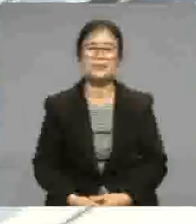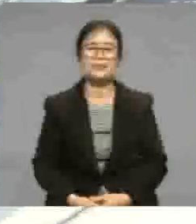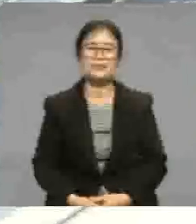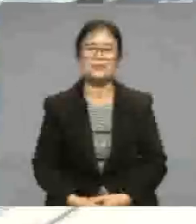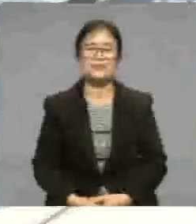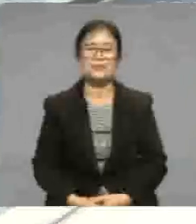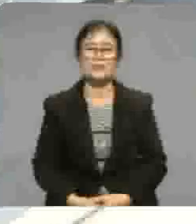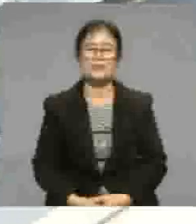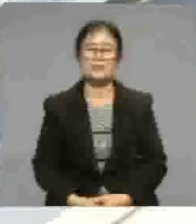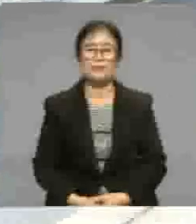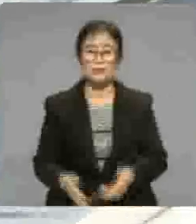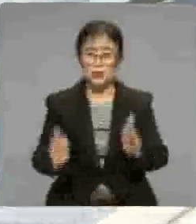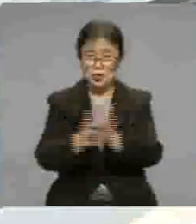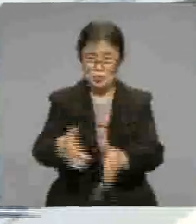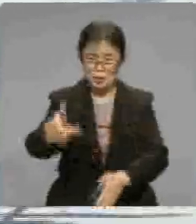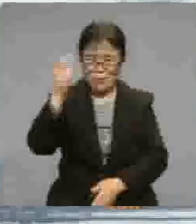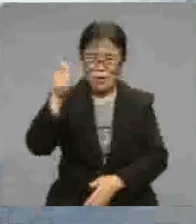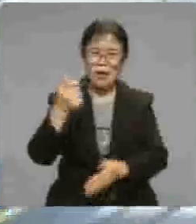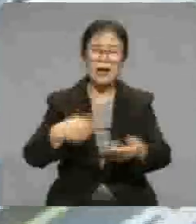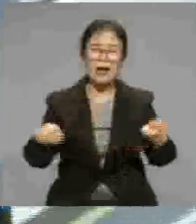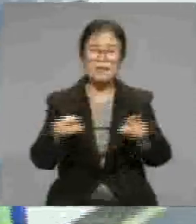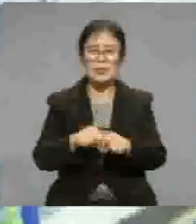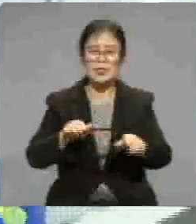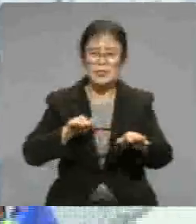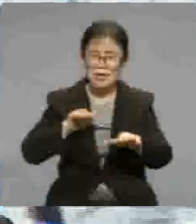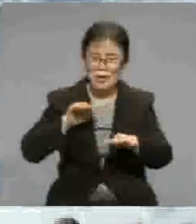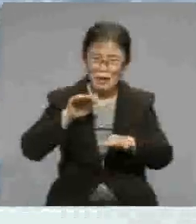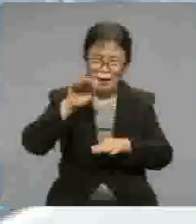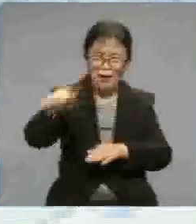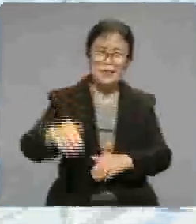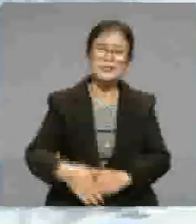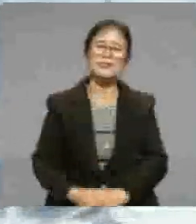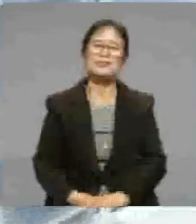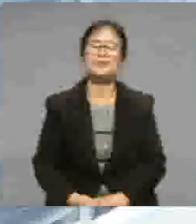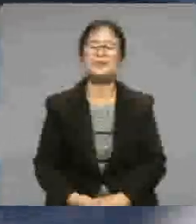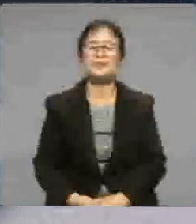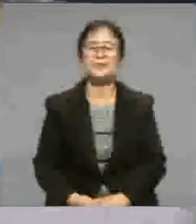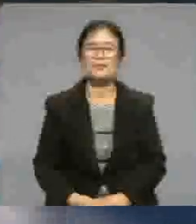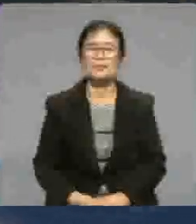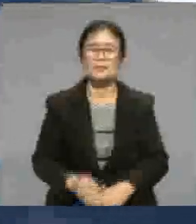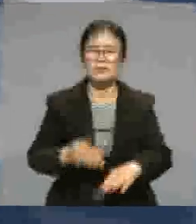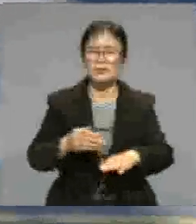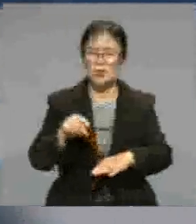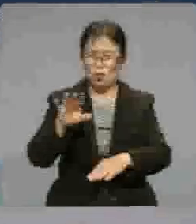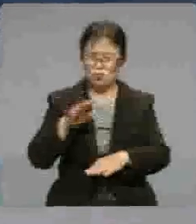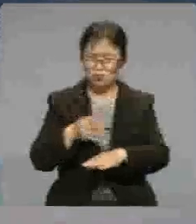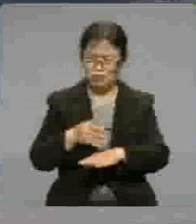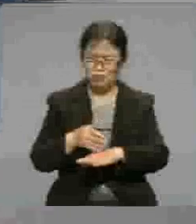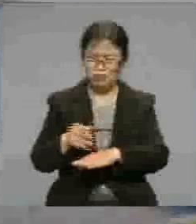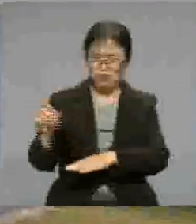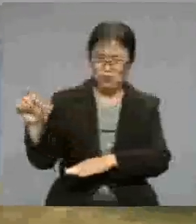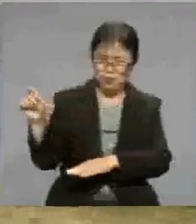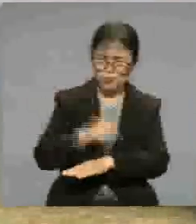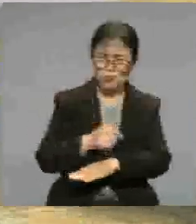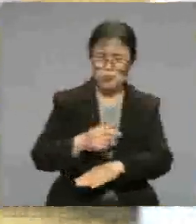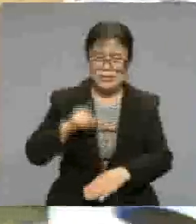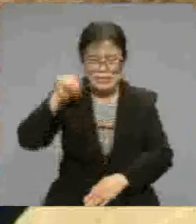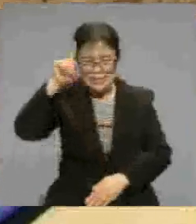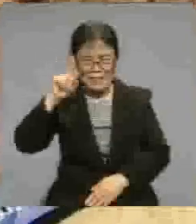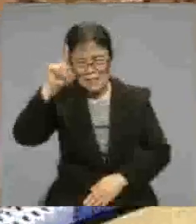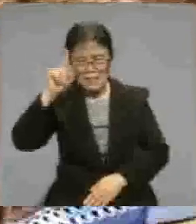가보시겠습니다 출발 신호와 함께 달려나가는 차량들 서서히 속도를 높이며 보는 이들을 긴장